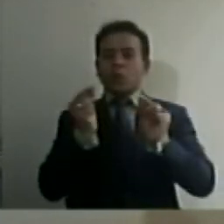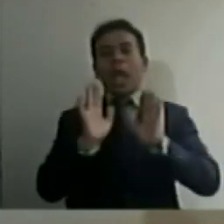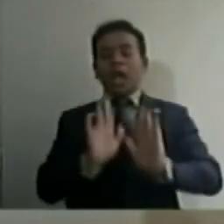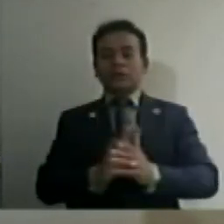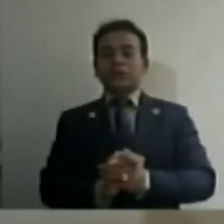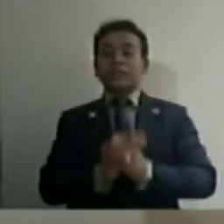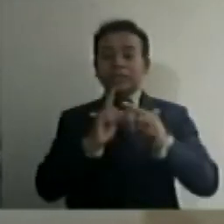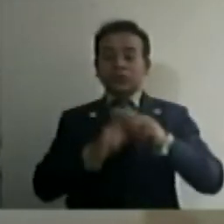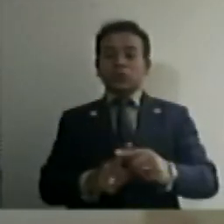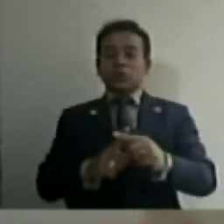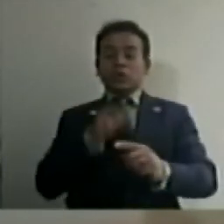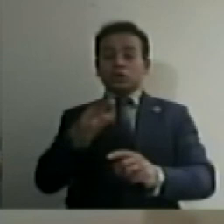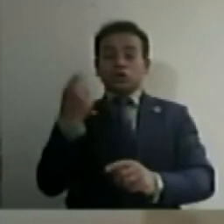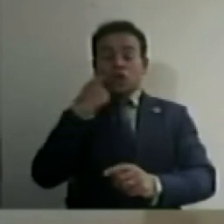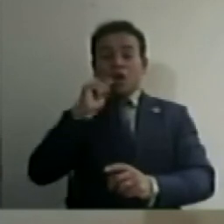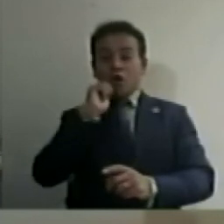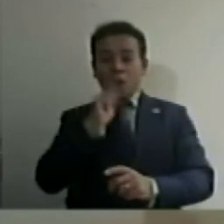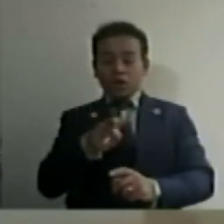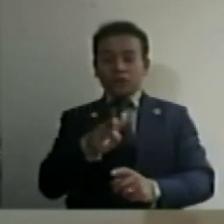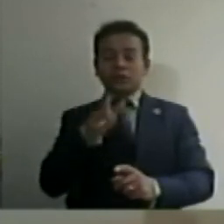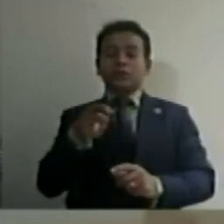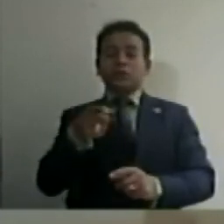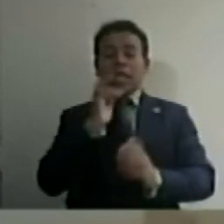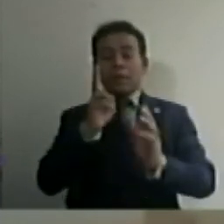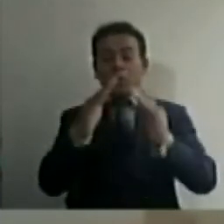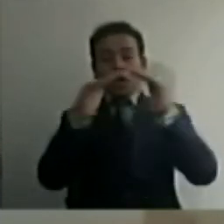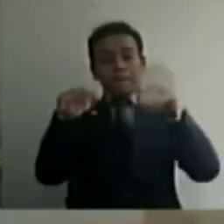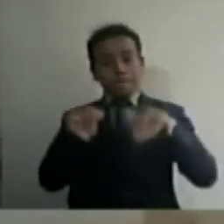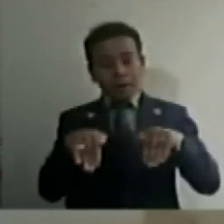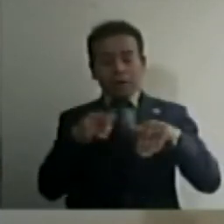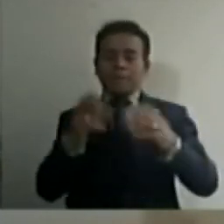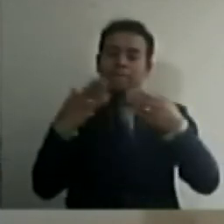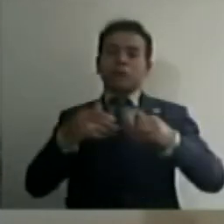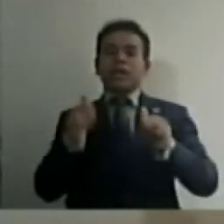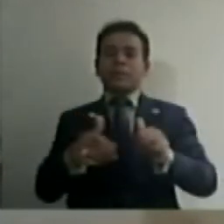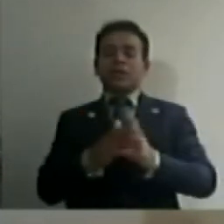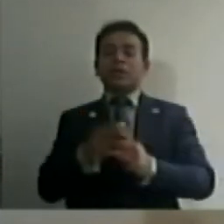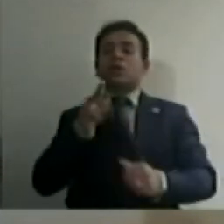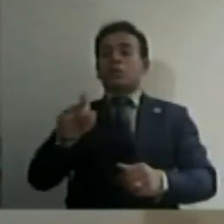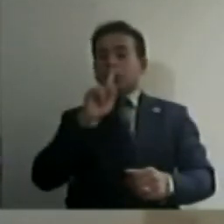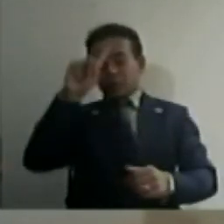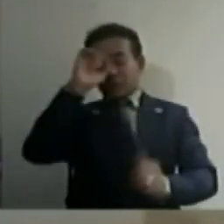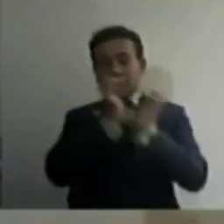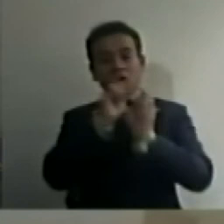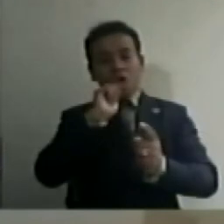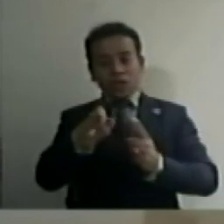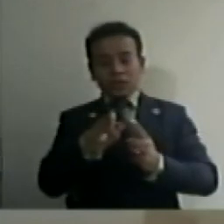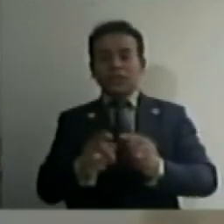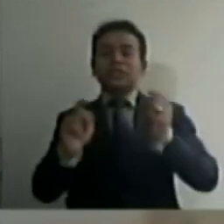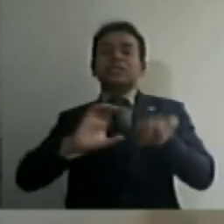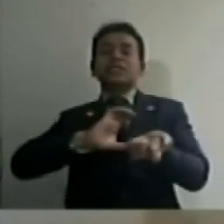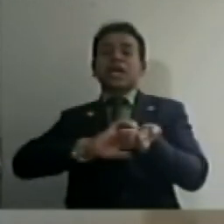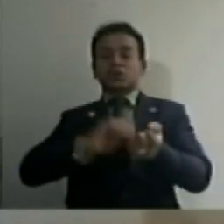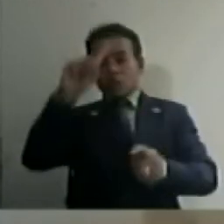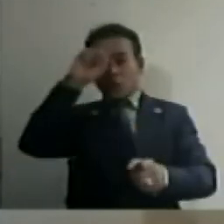প্রধানমন্ত্রীর নির্দেশনা এবং স্বাস্থ্য মন্ত্রণালয়ের যে নির্দেশনা গুলো আছে এগুলো যদি আমরা মেনে চলি তাহলে পরে অবশ্যই আমরা আমরা